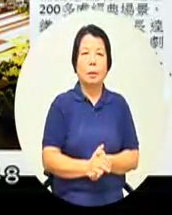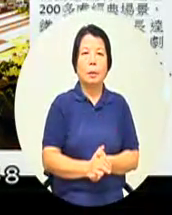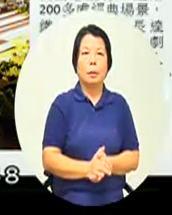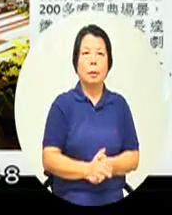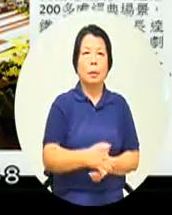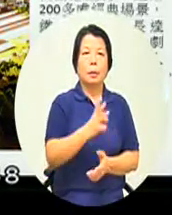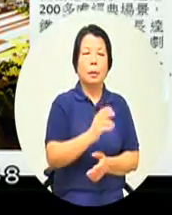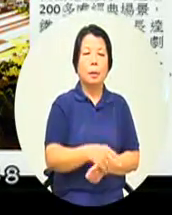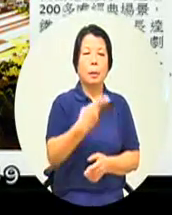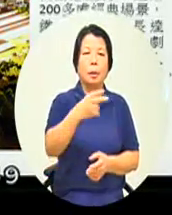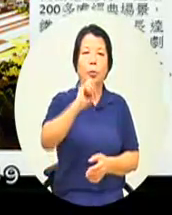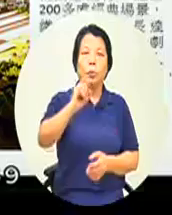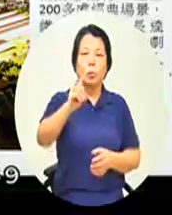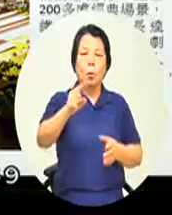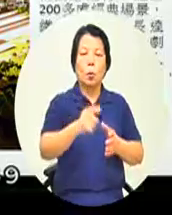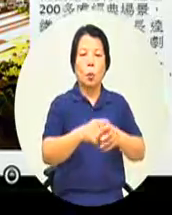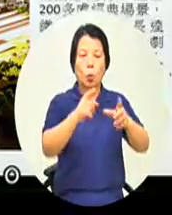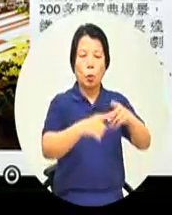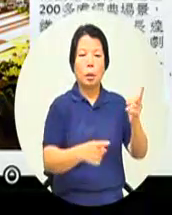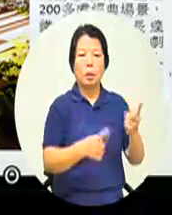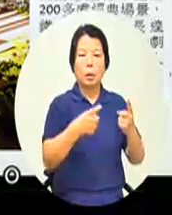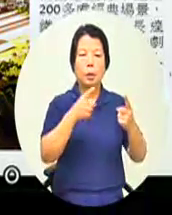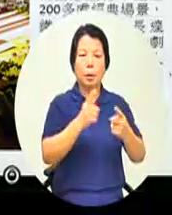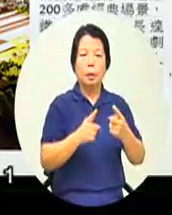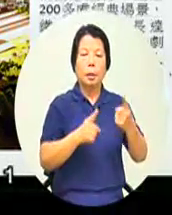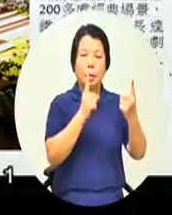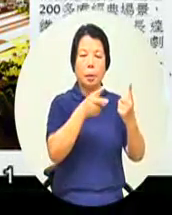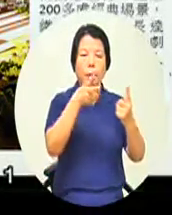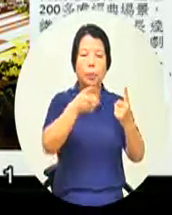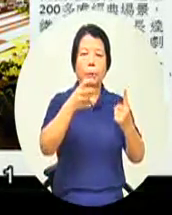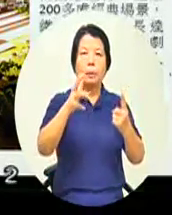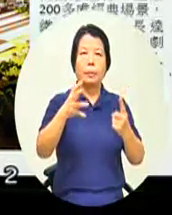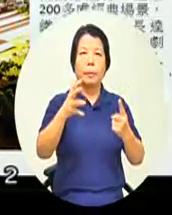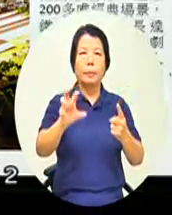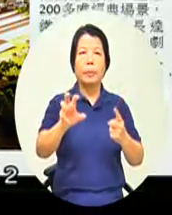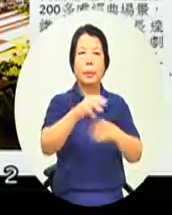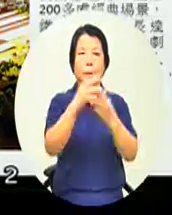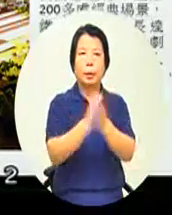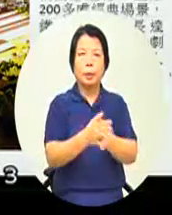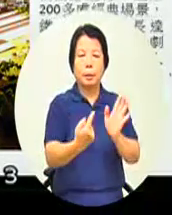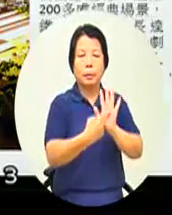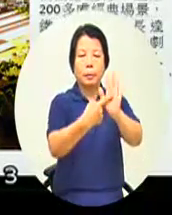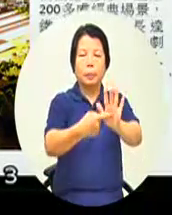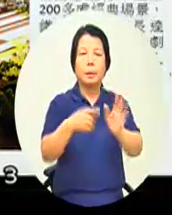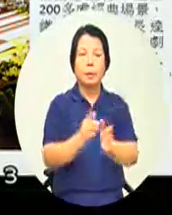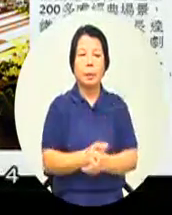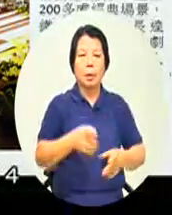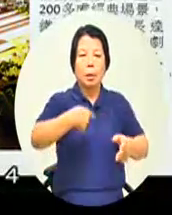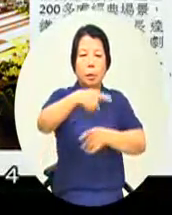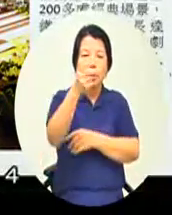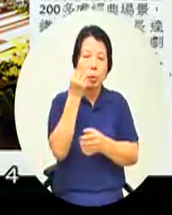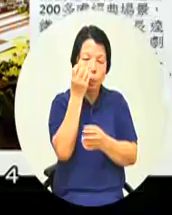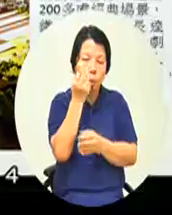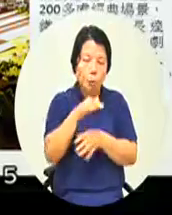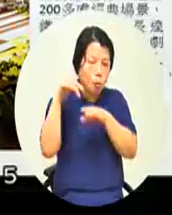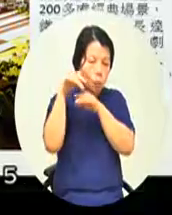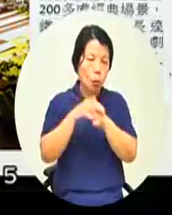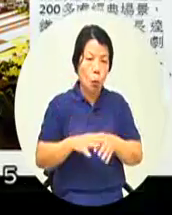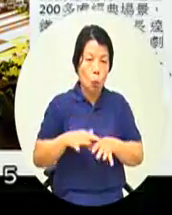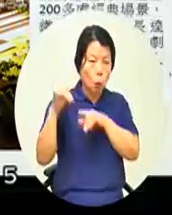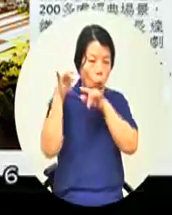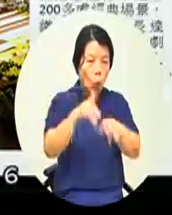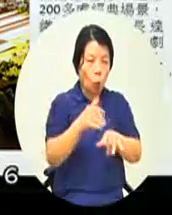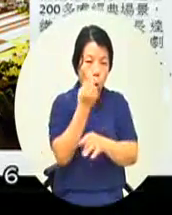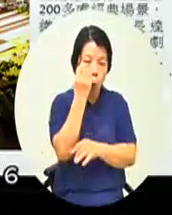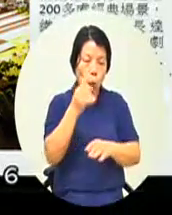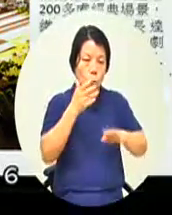这1:87的规格把它重现，用模型重现。那其实去参观的已经超过10,000人以上了哈，其实是非